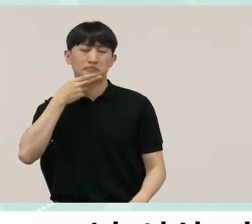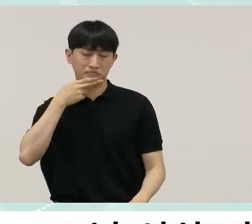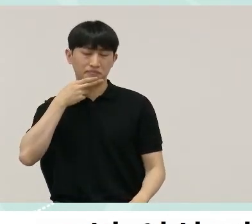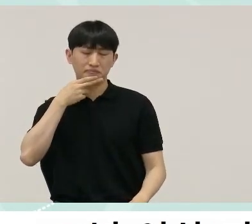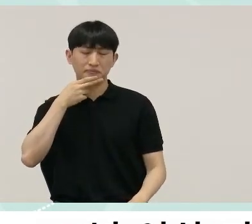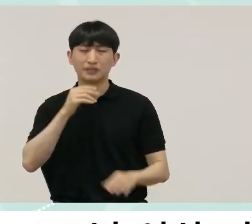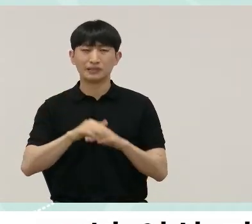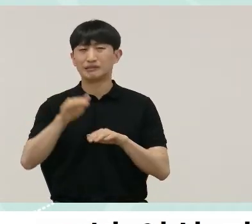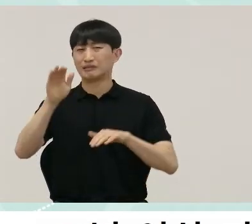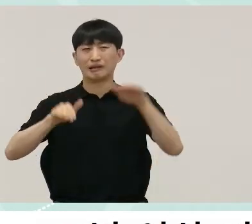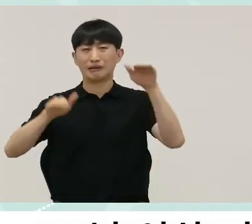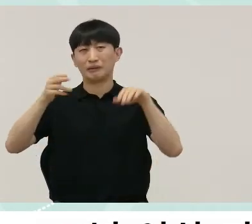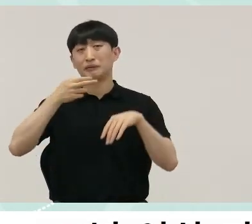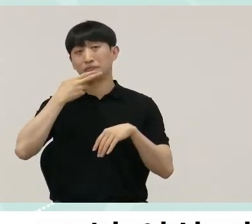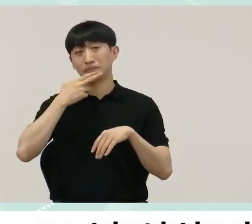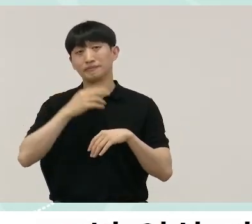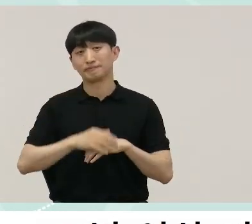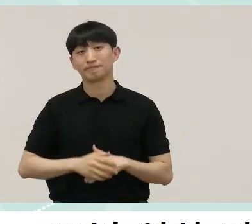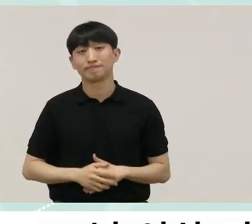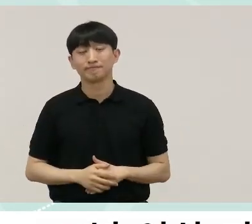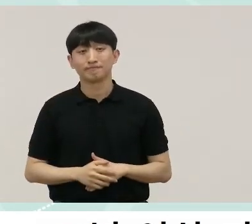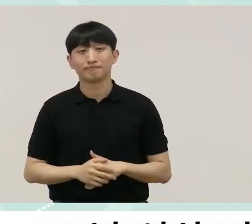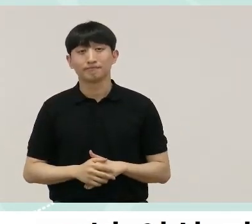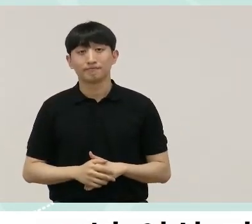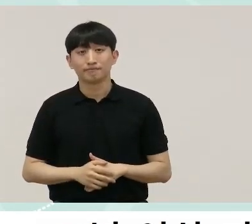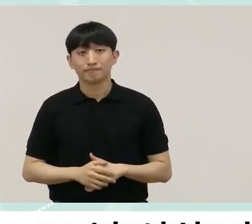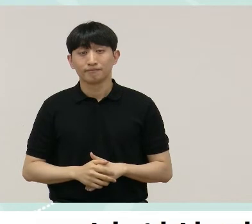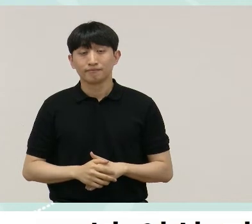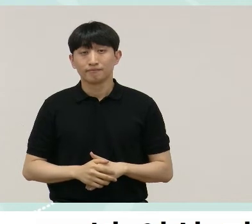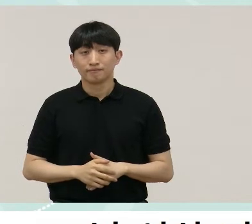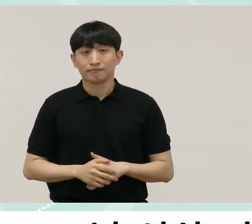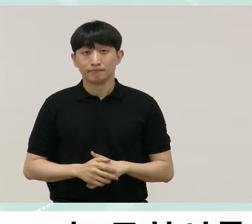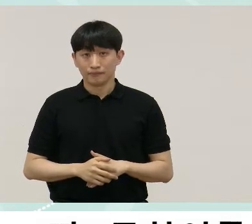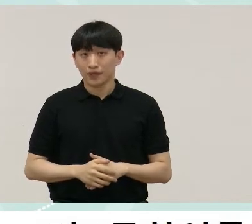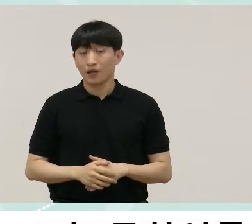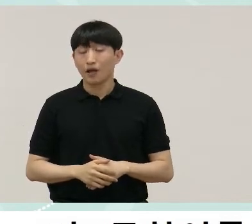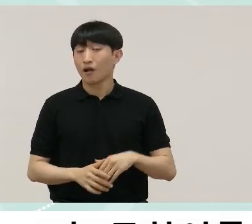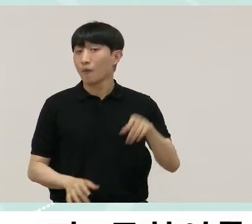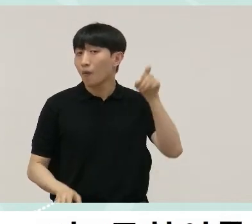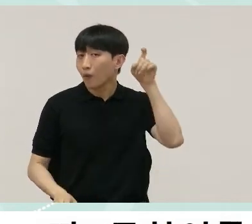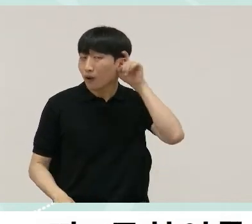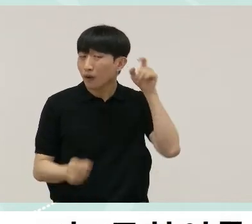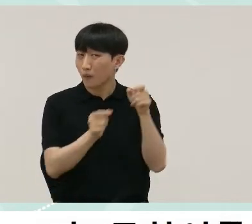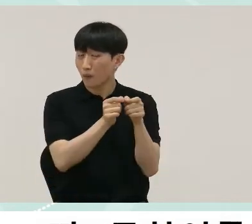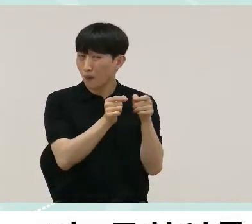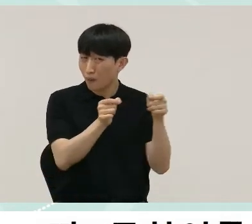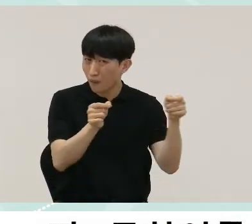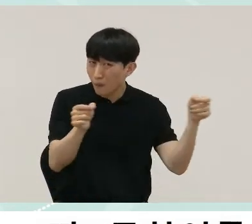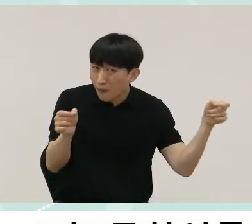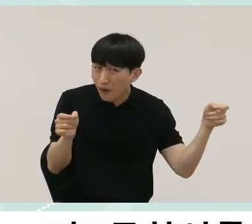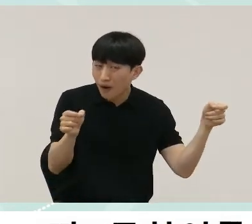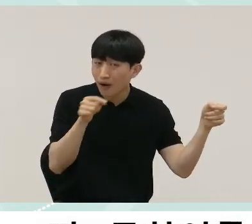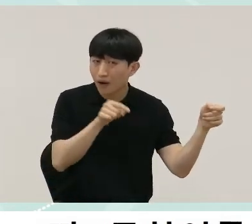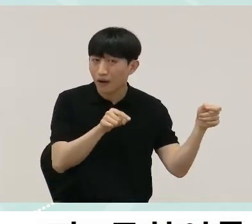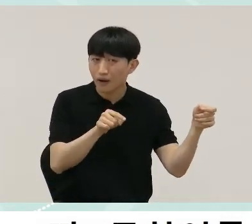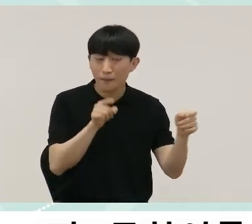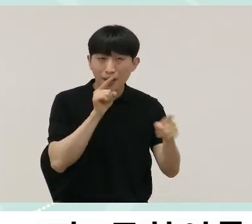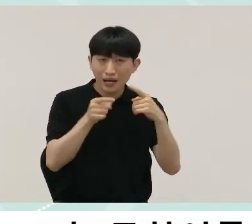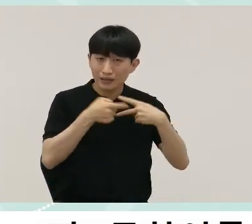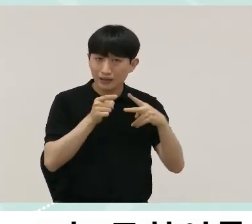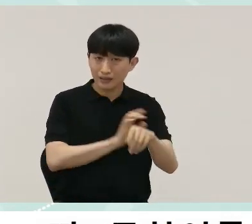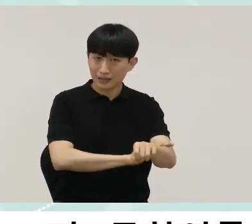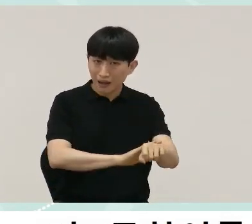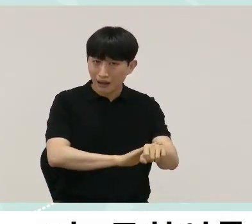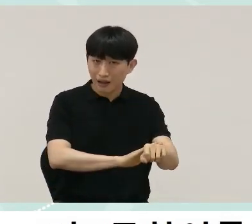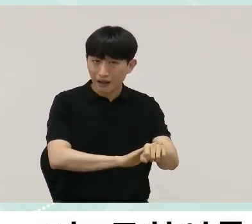저희들 결과였고요. 그러면 보청기를 오랫동안 많이 사용한 그룹이 더 말 인지력이 좋냐 했더니